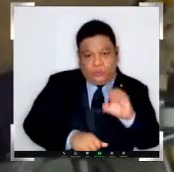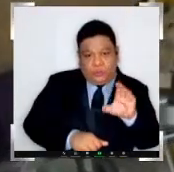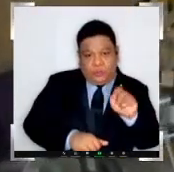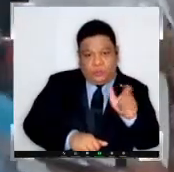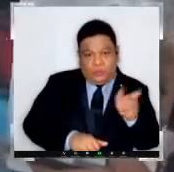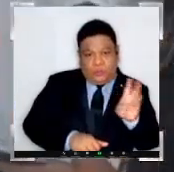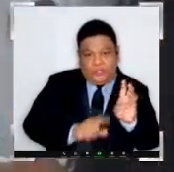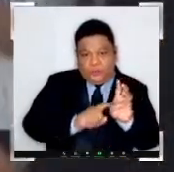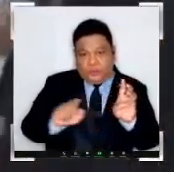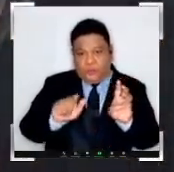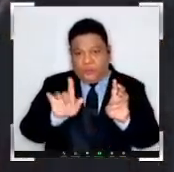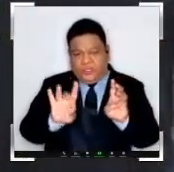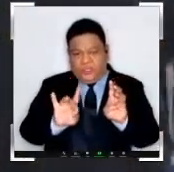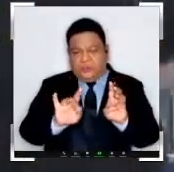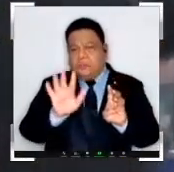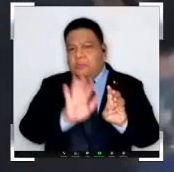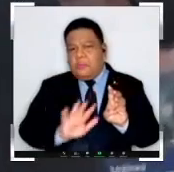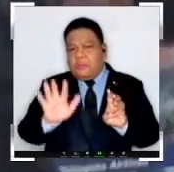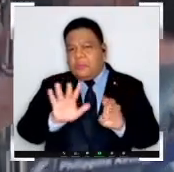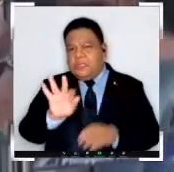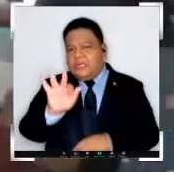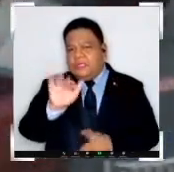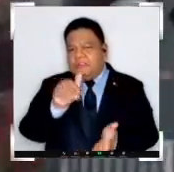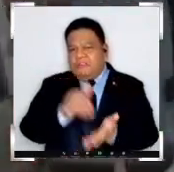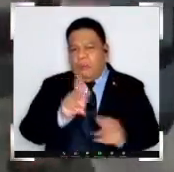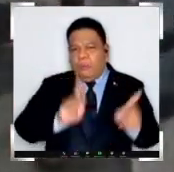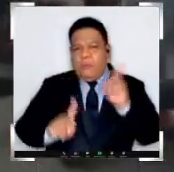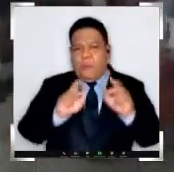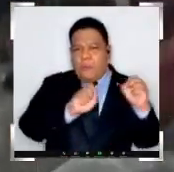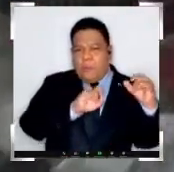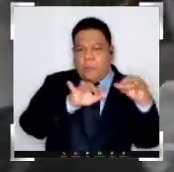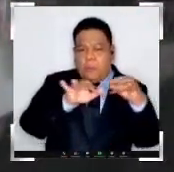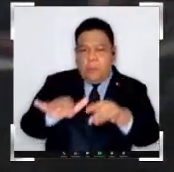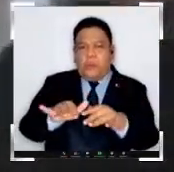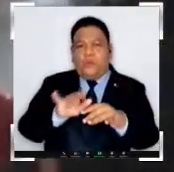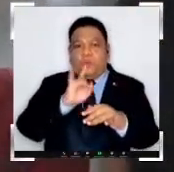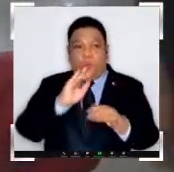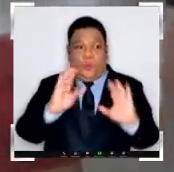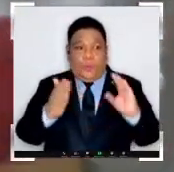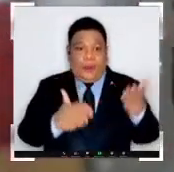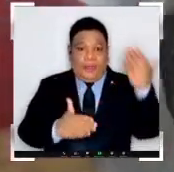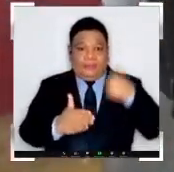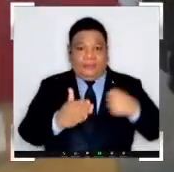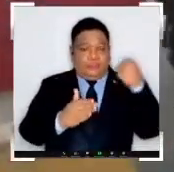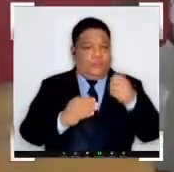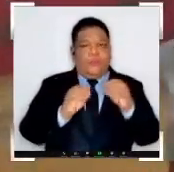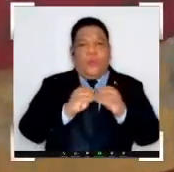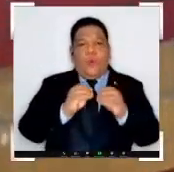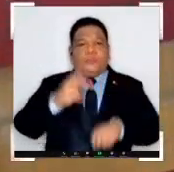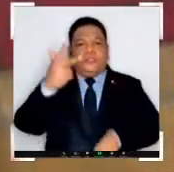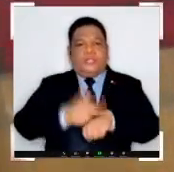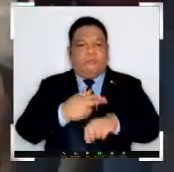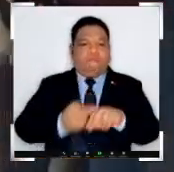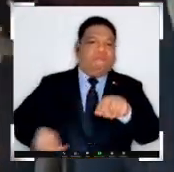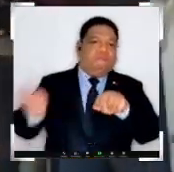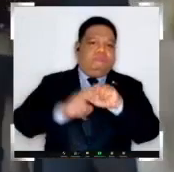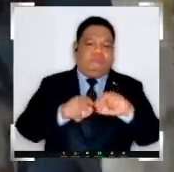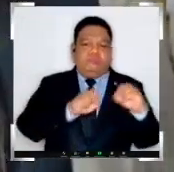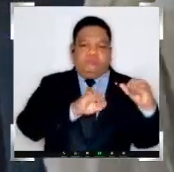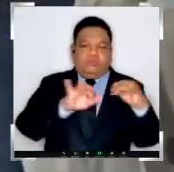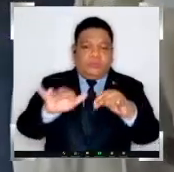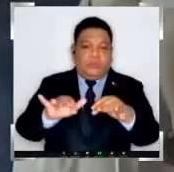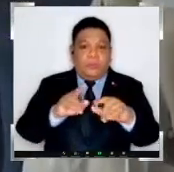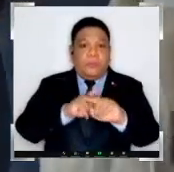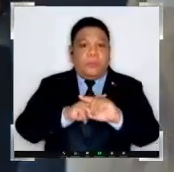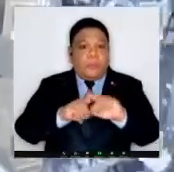pasahero. Higit triple ng bilang bago mag-undas noong isang taon. Pero malayo pa rin sa mahigit 378,000 domestic